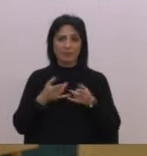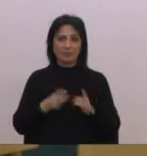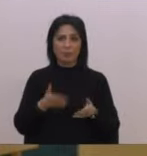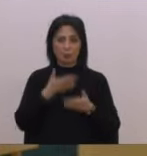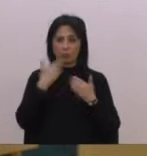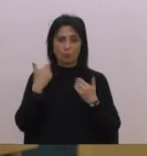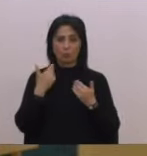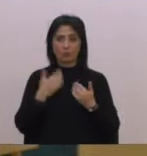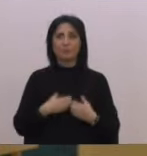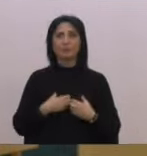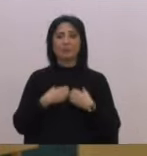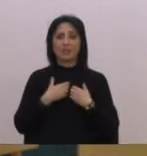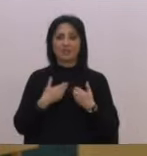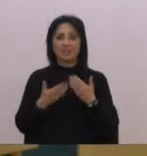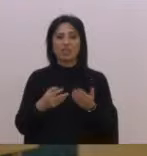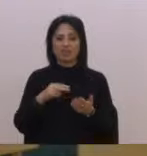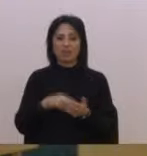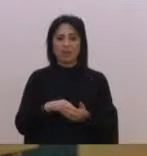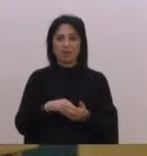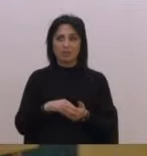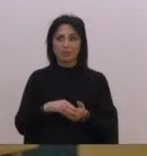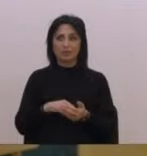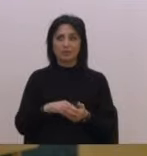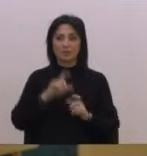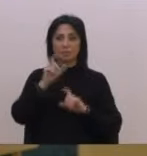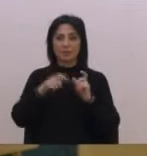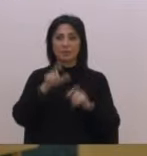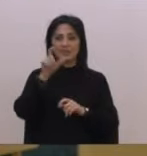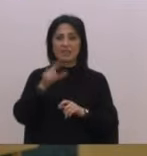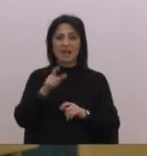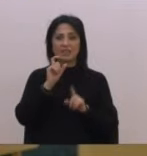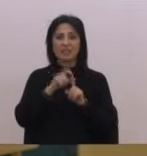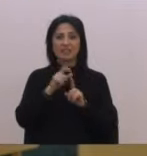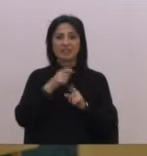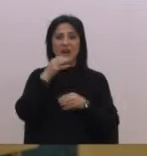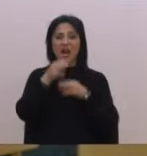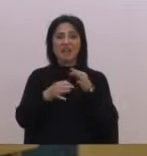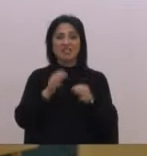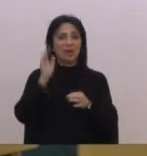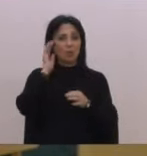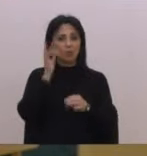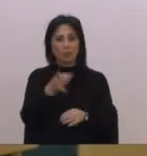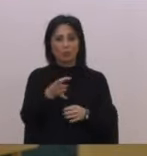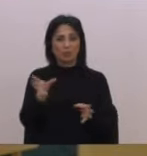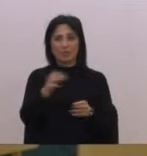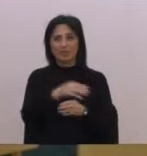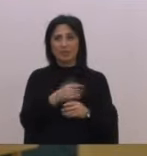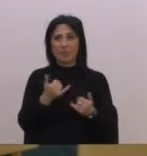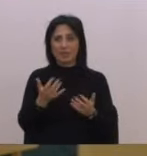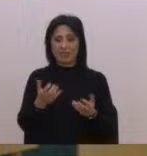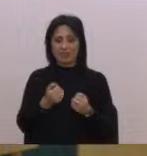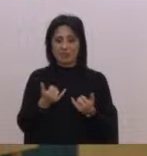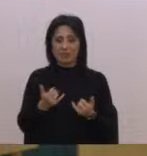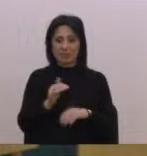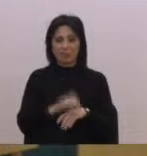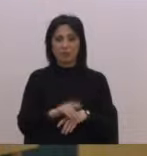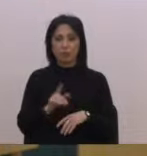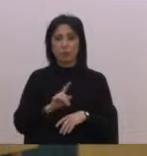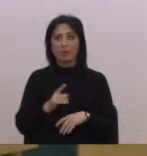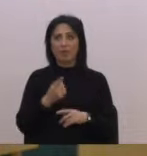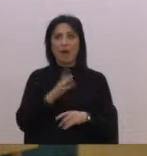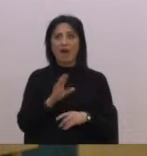დემოგრაფიული კატასტროფის წინაშე დგას, თის კაცის სიტყვა და გამოძახილი არავინ ყურად არ იყო. დღეს მივიღე თის მოცემულება, რომ